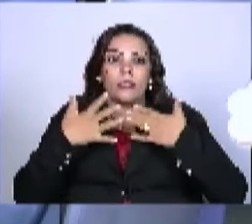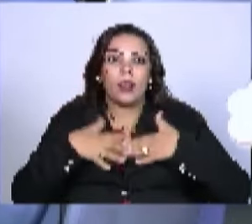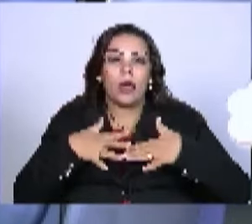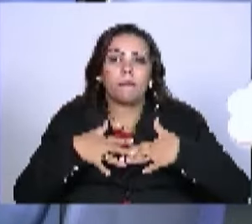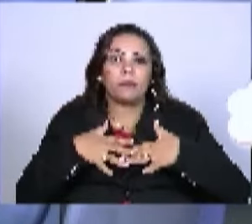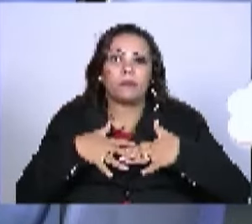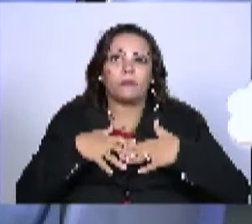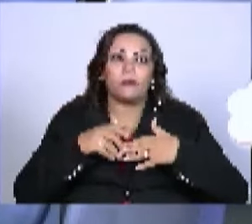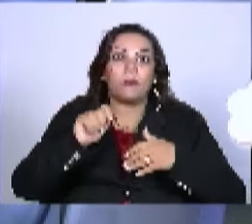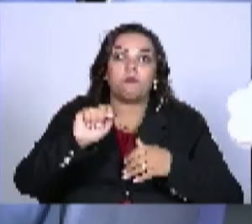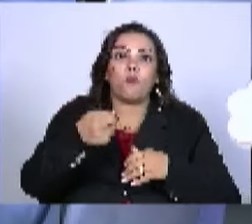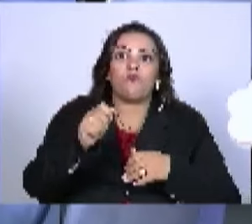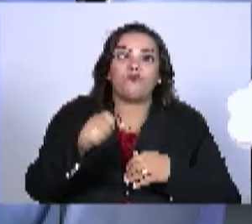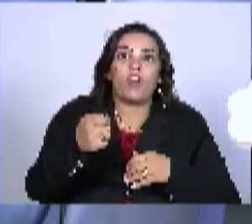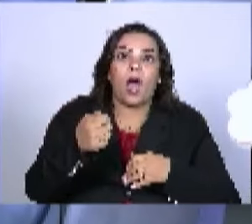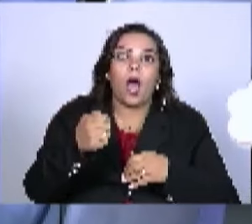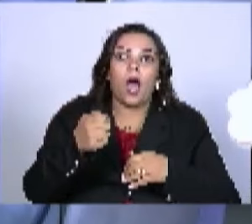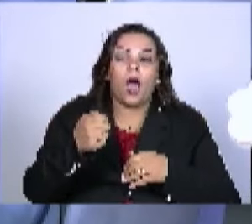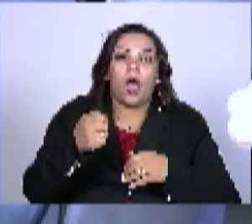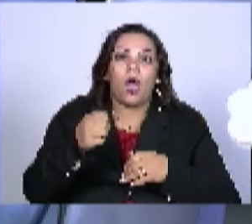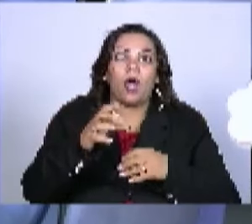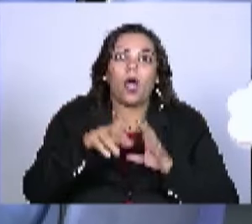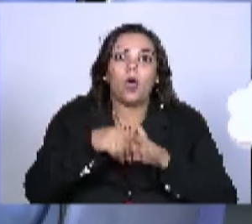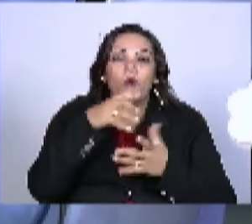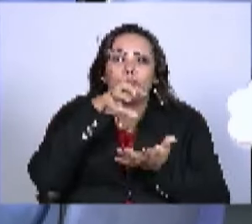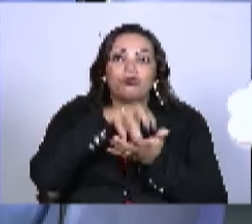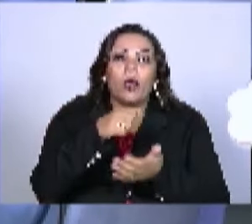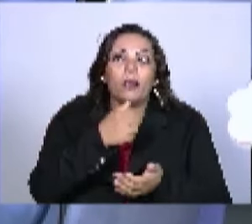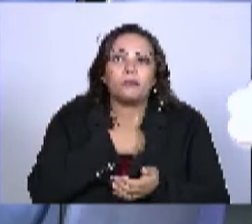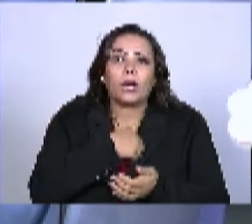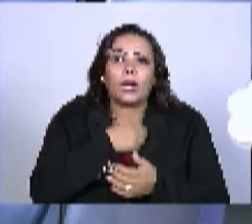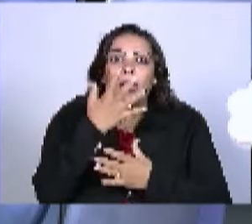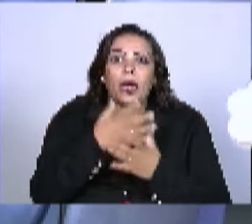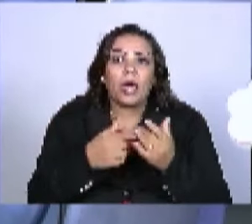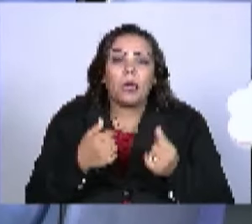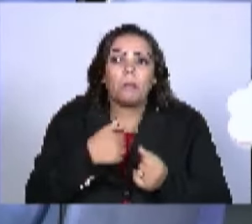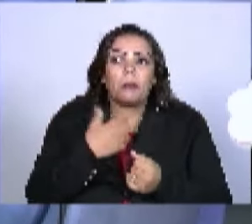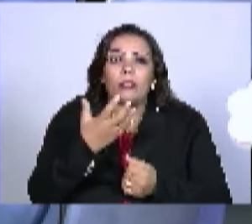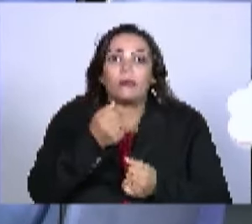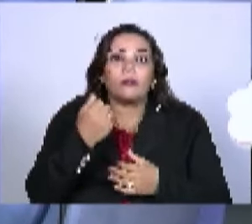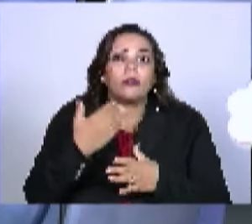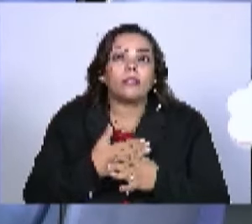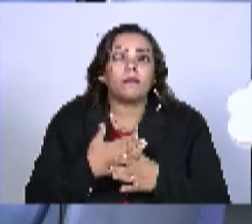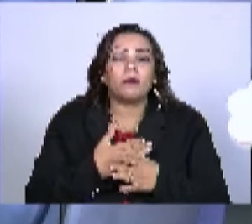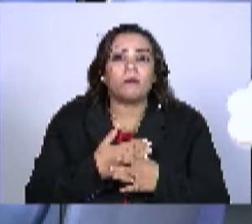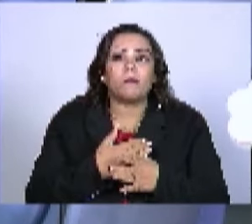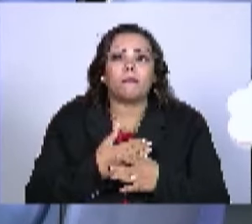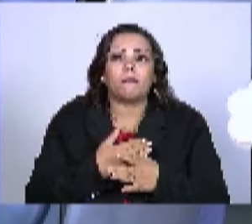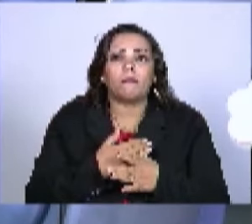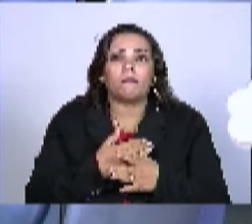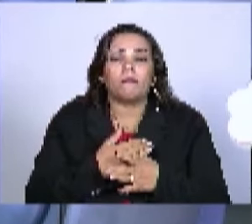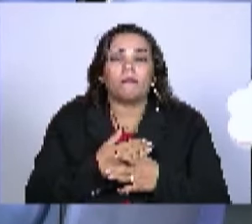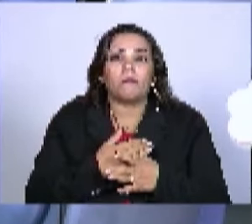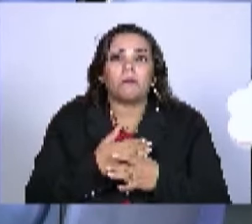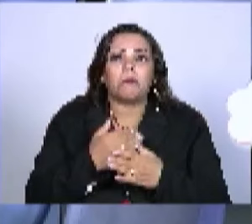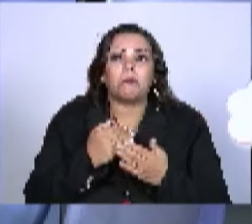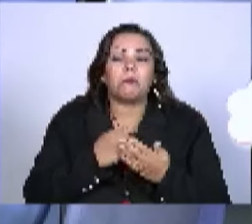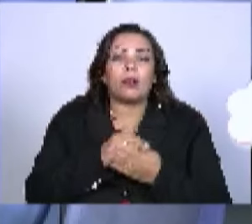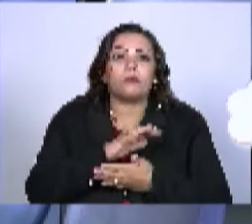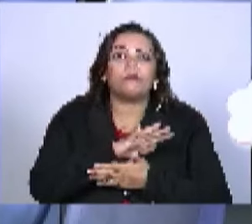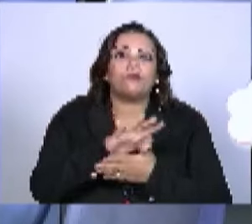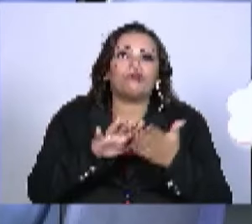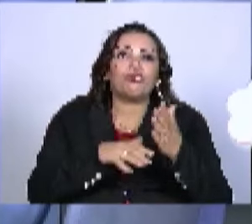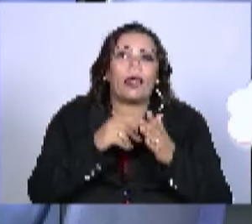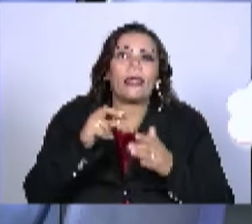وغير كون كالون الشقه بقول له دي شقتي وابني خدته مني اا بعد بهدله